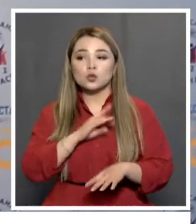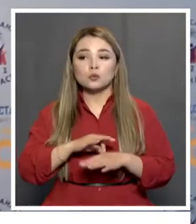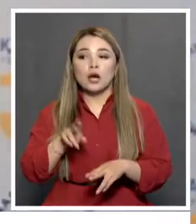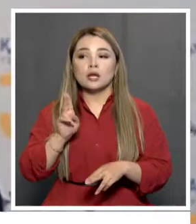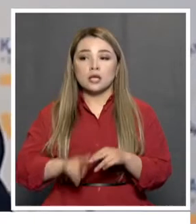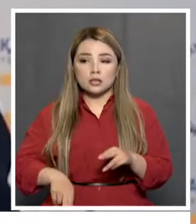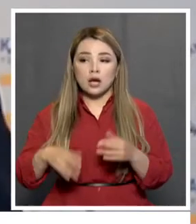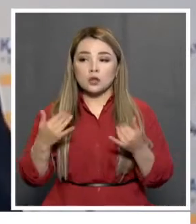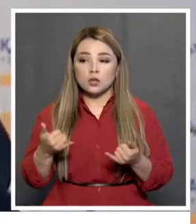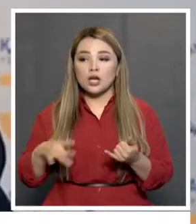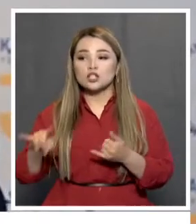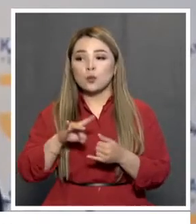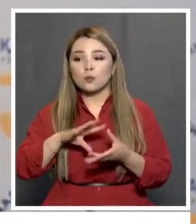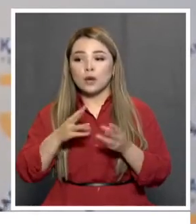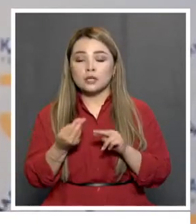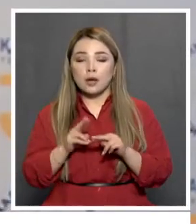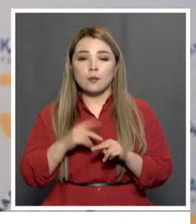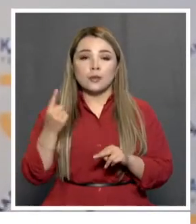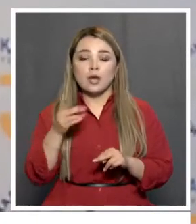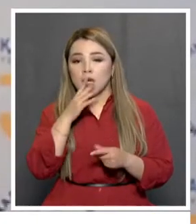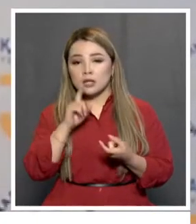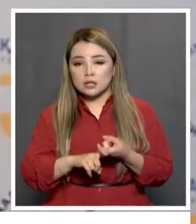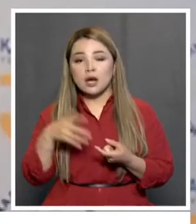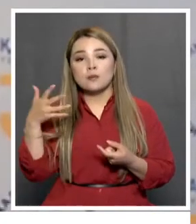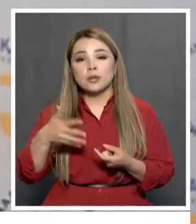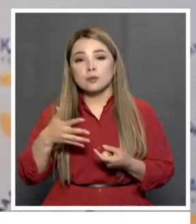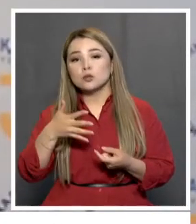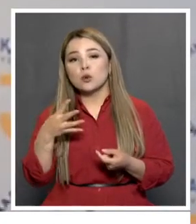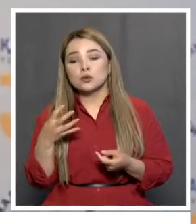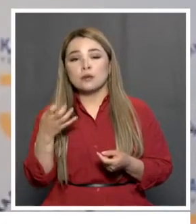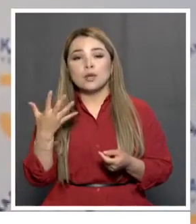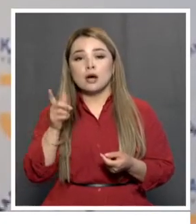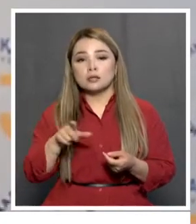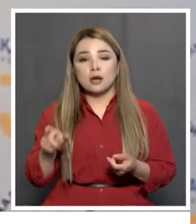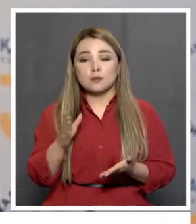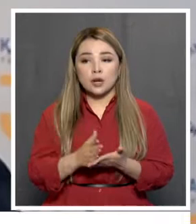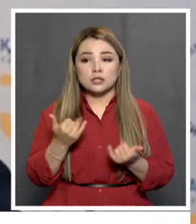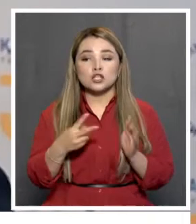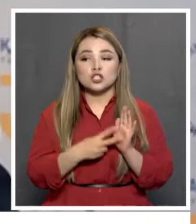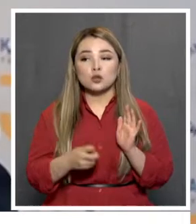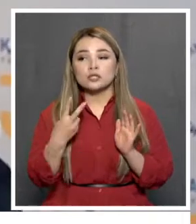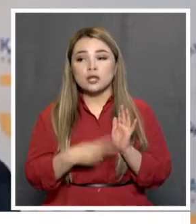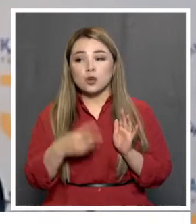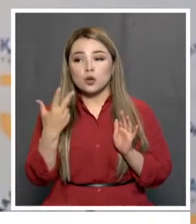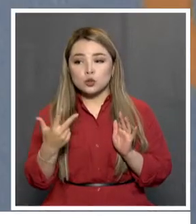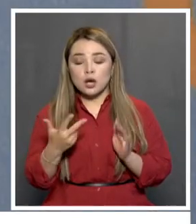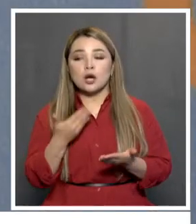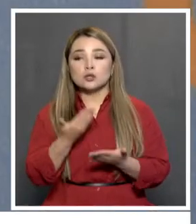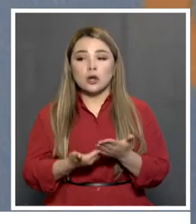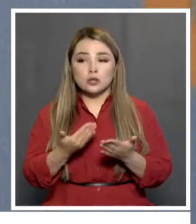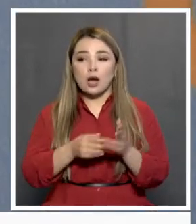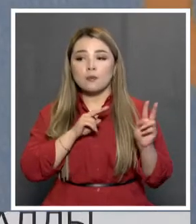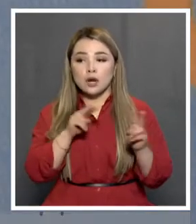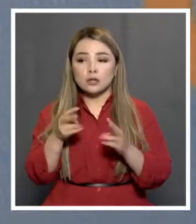аяқталуда. Жалпы республика бойынша бірінші кезең үшін 5405 адам және 773 нұсқаушы